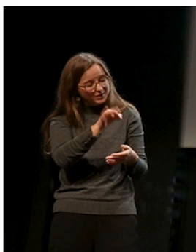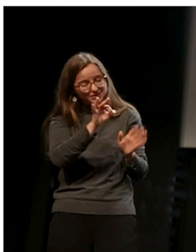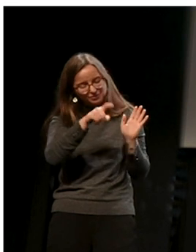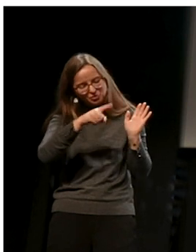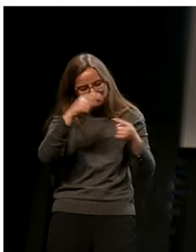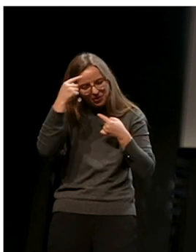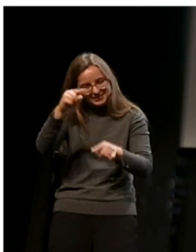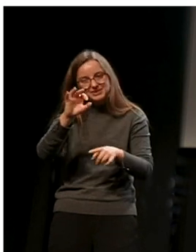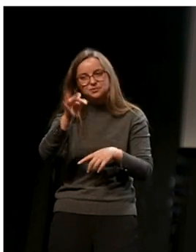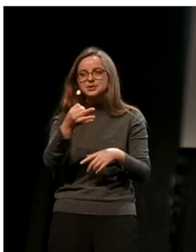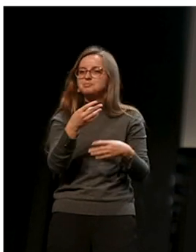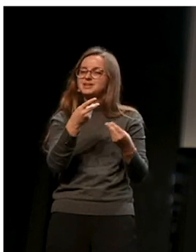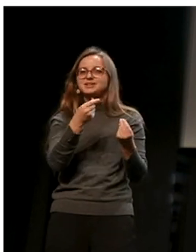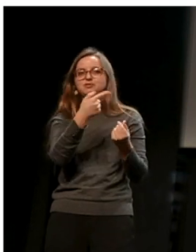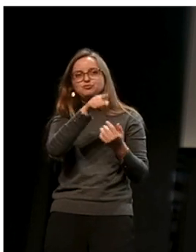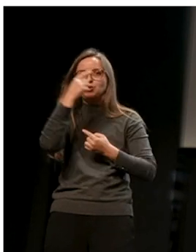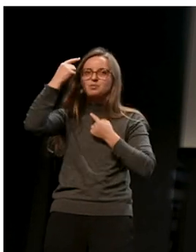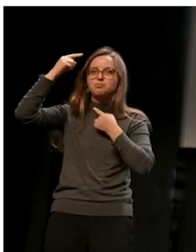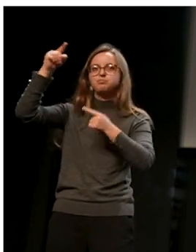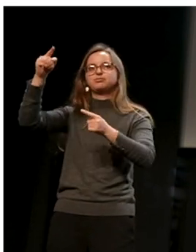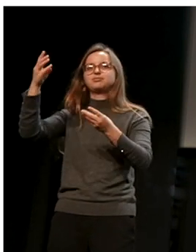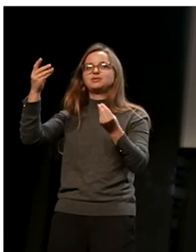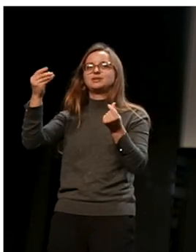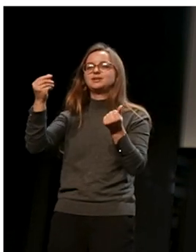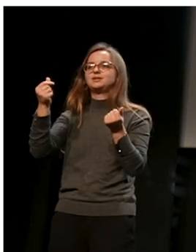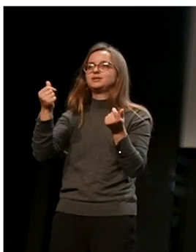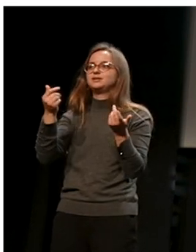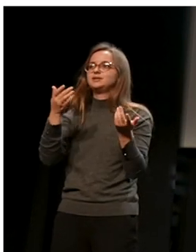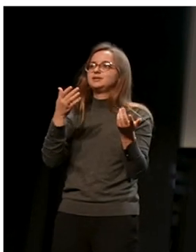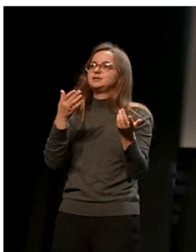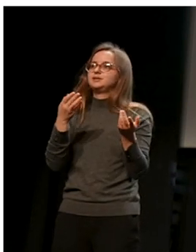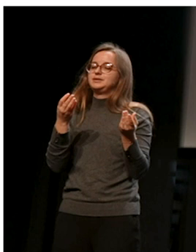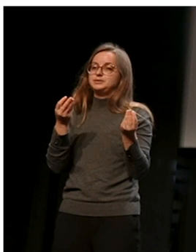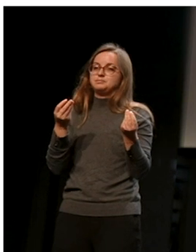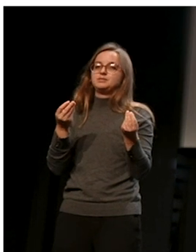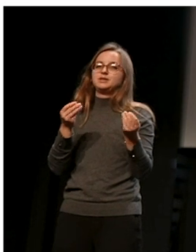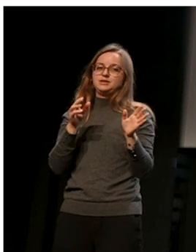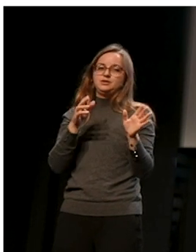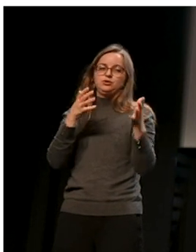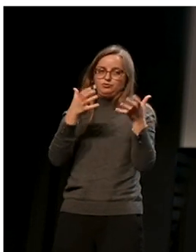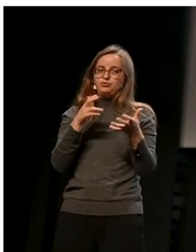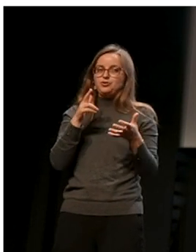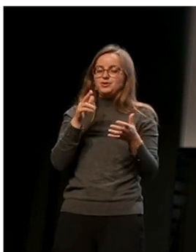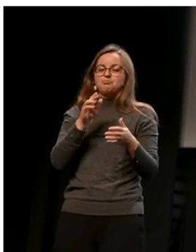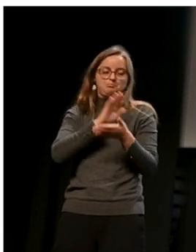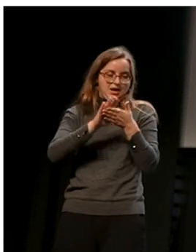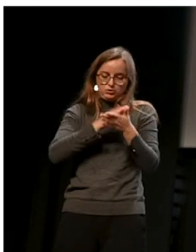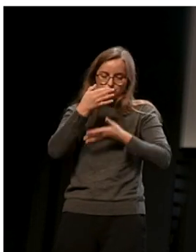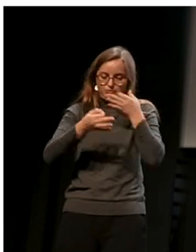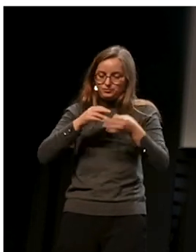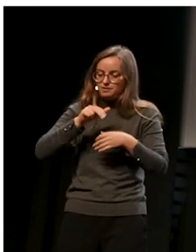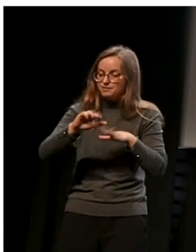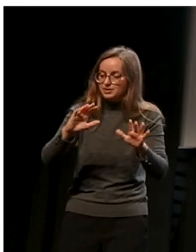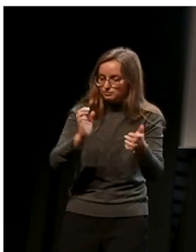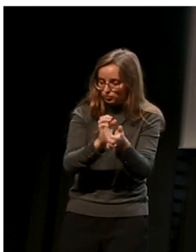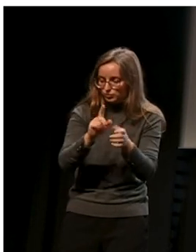Mais quand tu réagis et que du coup, tu vas essayer de faire un amalgame, et je vais finir, désolé, vous avez parlé longtemps, et en plus, c'était un peu